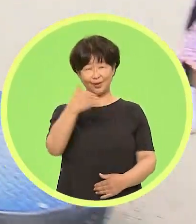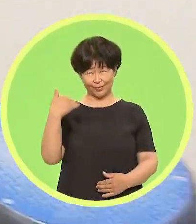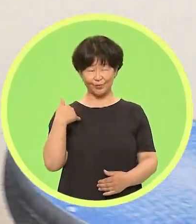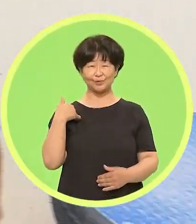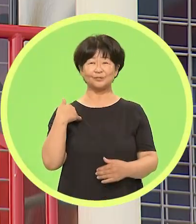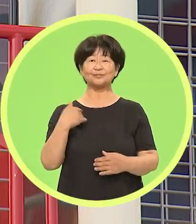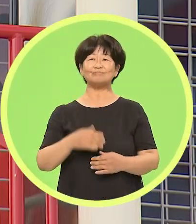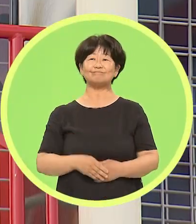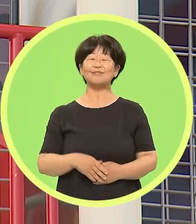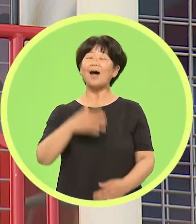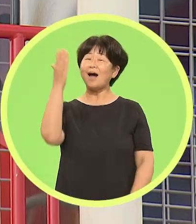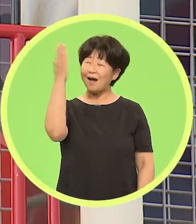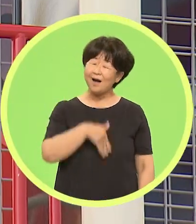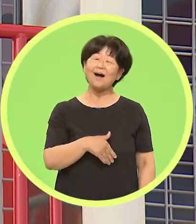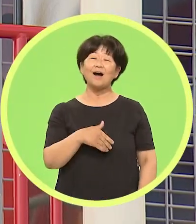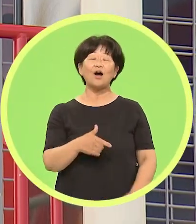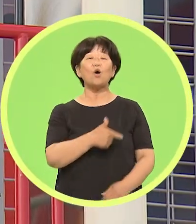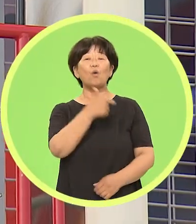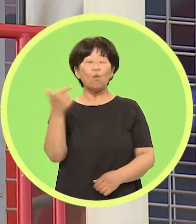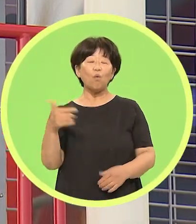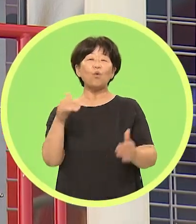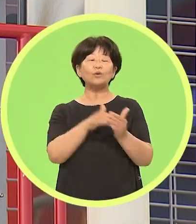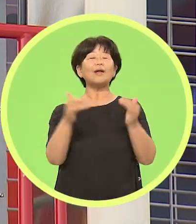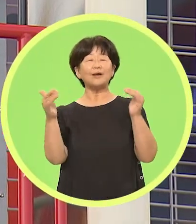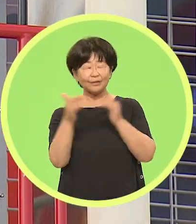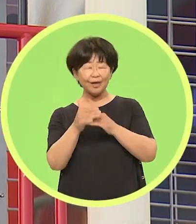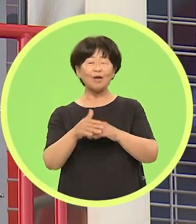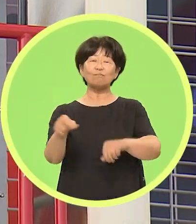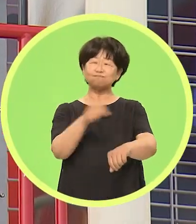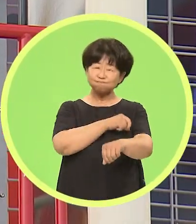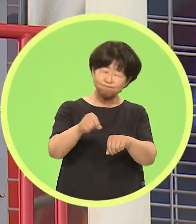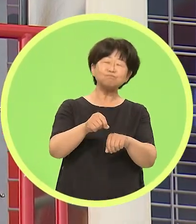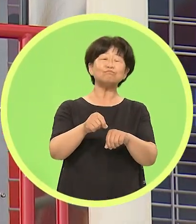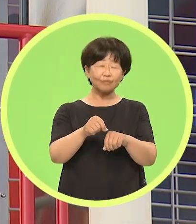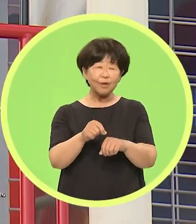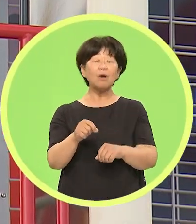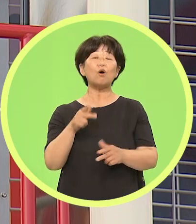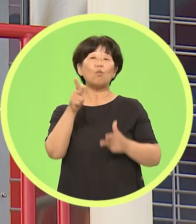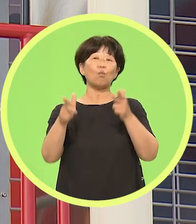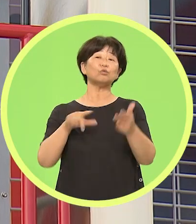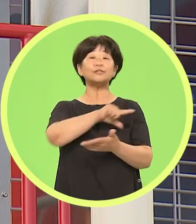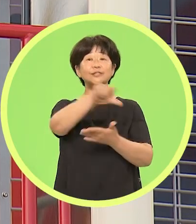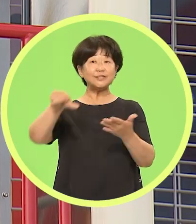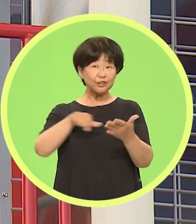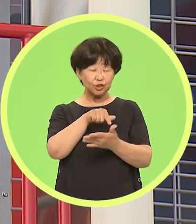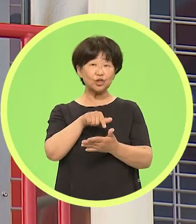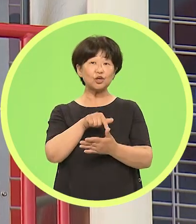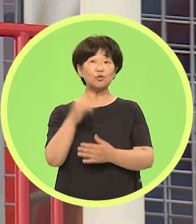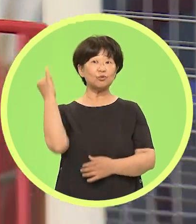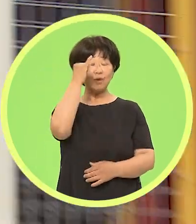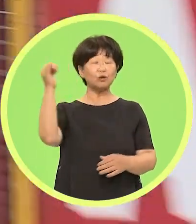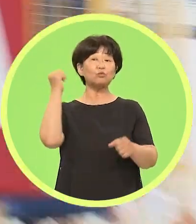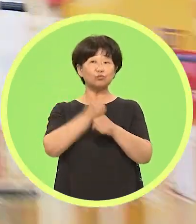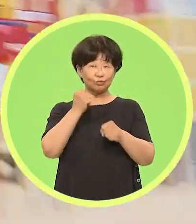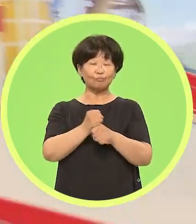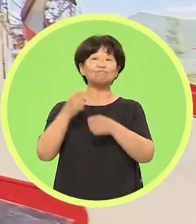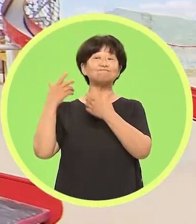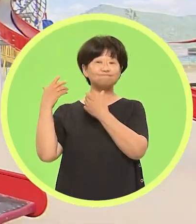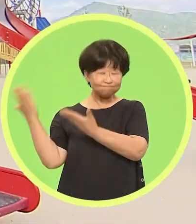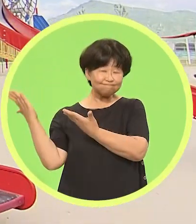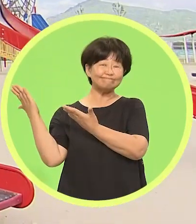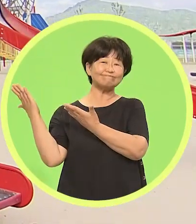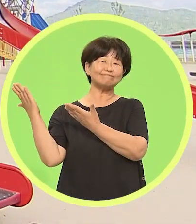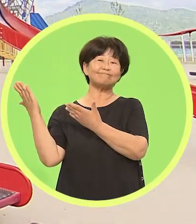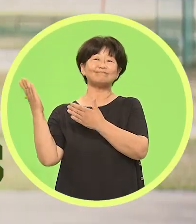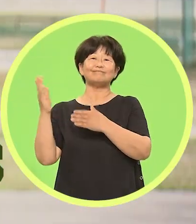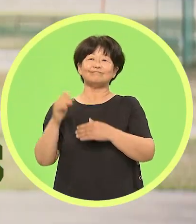ますよ。 なるほど、大竹ならではの遊具だったんですね。ということでロボボファクトリーのモチーフは工